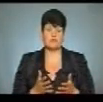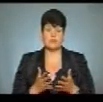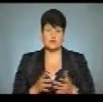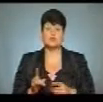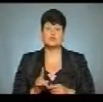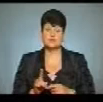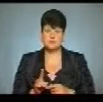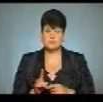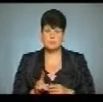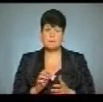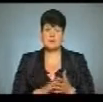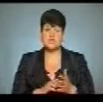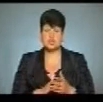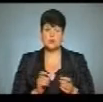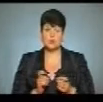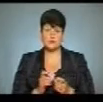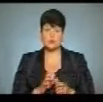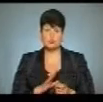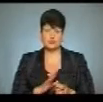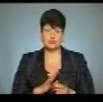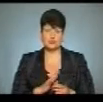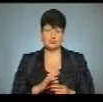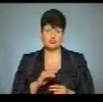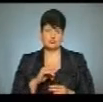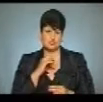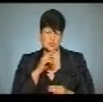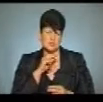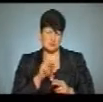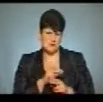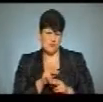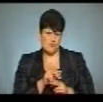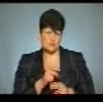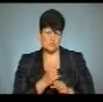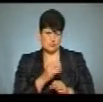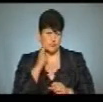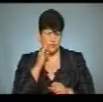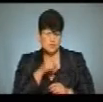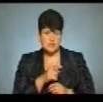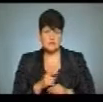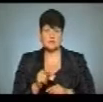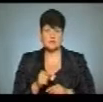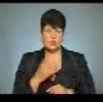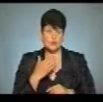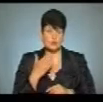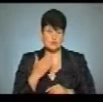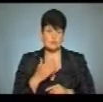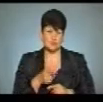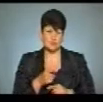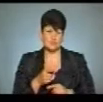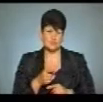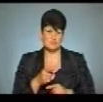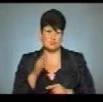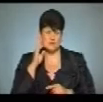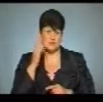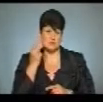що причиною конфлікту стало усне зауваження зяті, яке він зробив підозрюваному, так що останній зловживає систематично